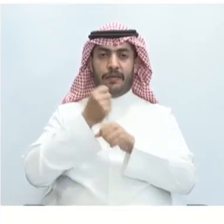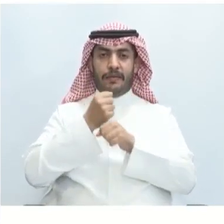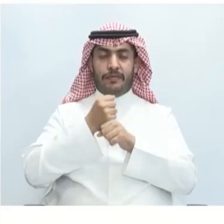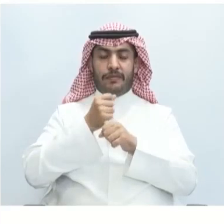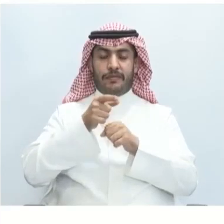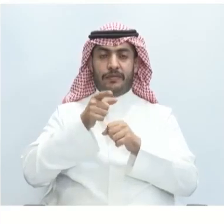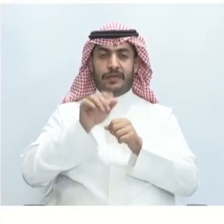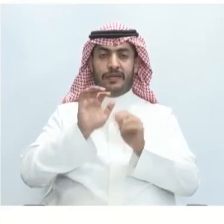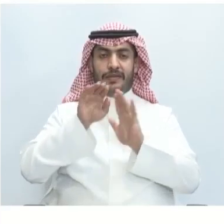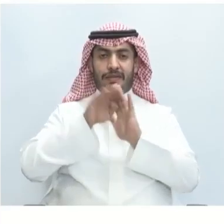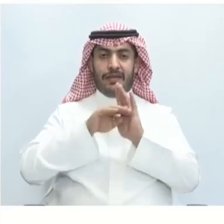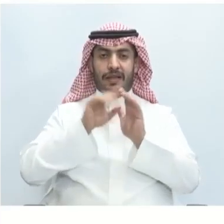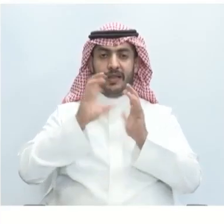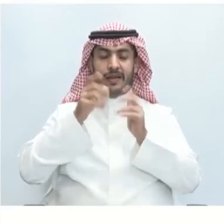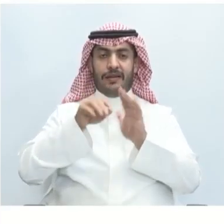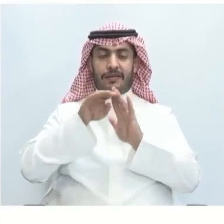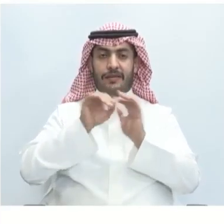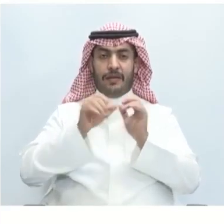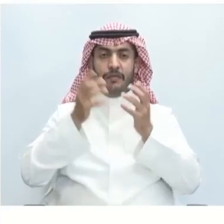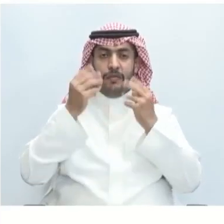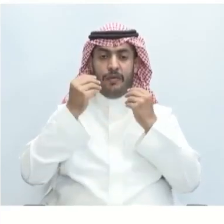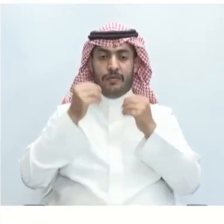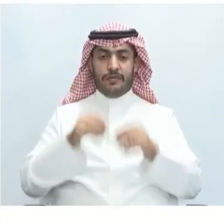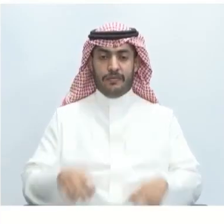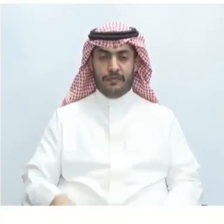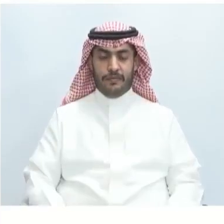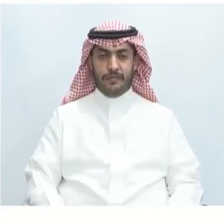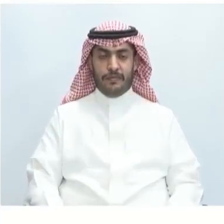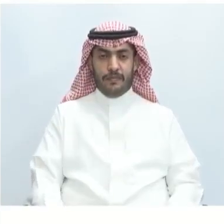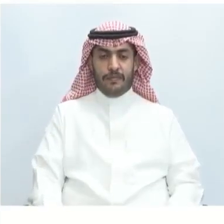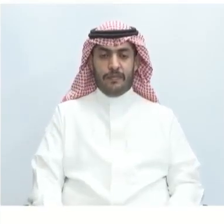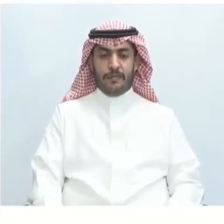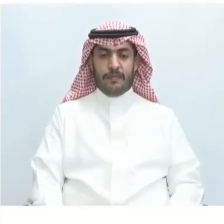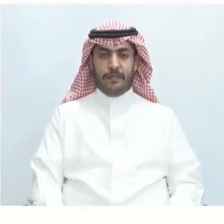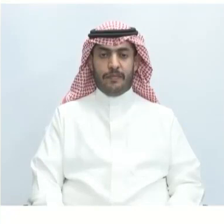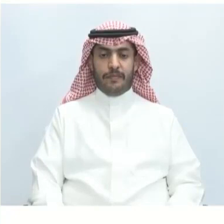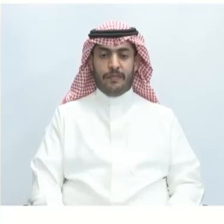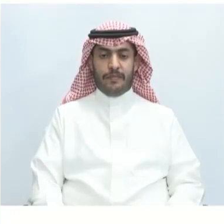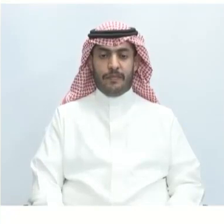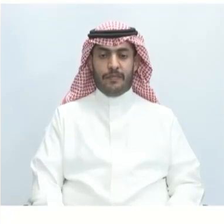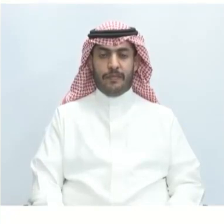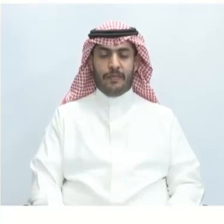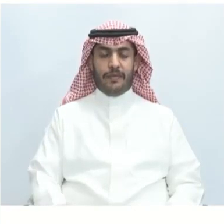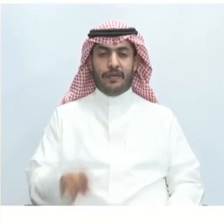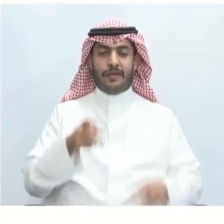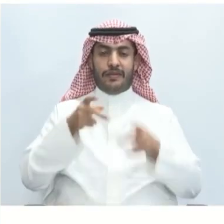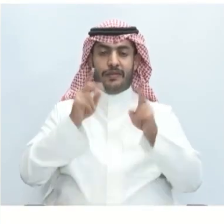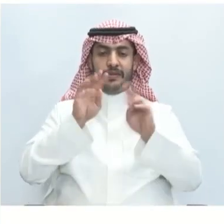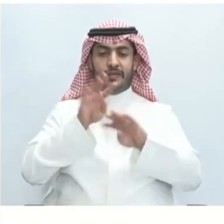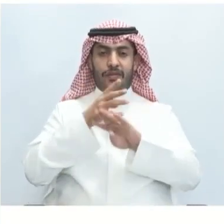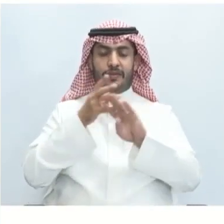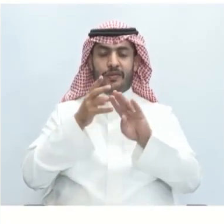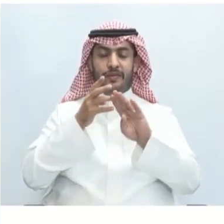اداره السيناريو من خلال هذه المعلومات المعطى اذا لانشاء